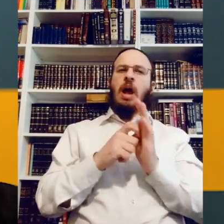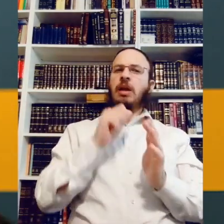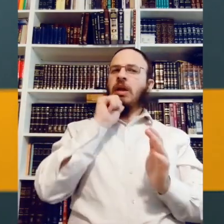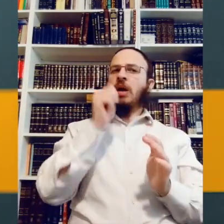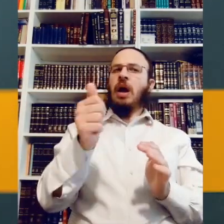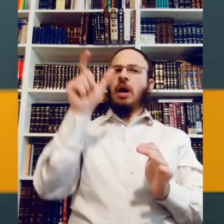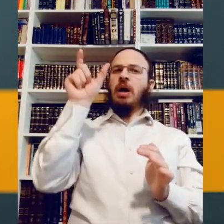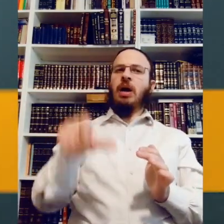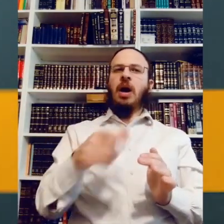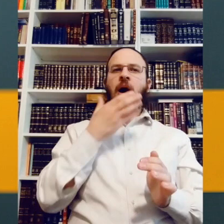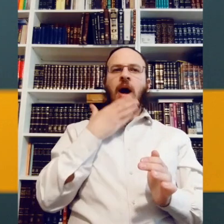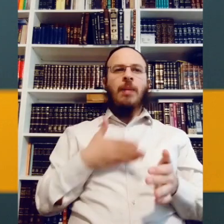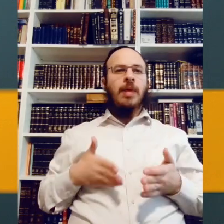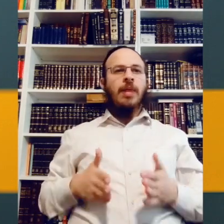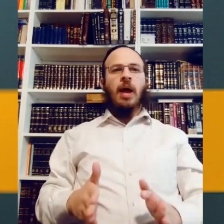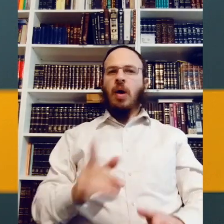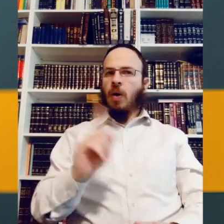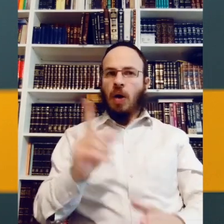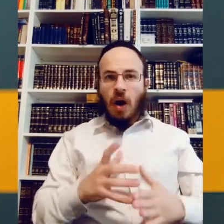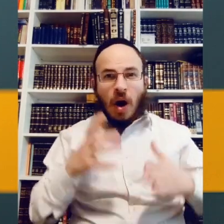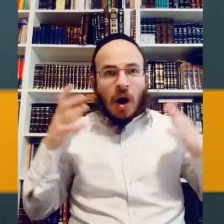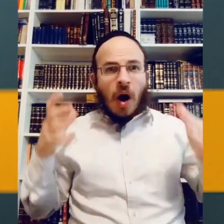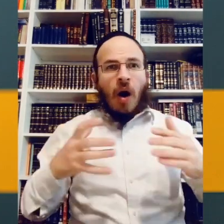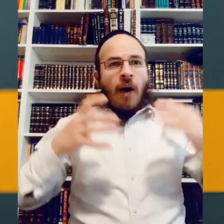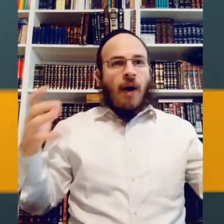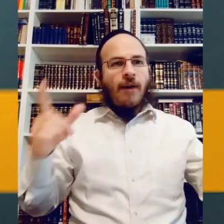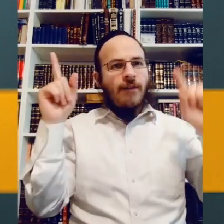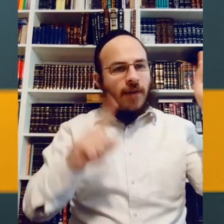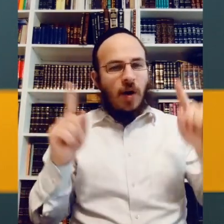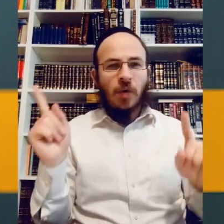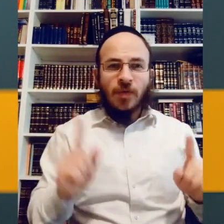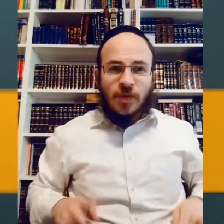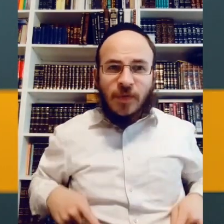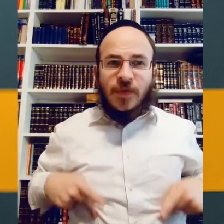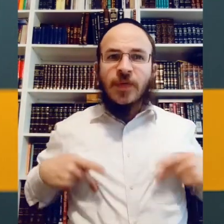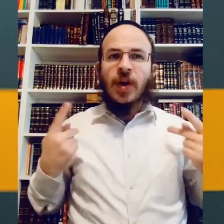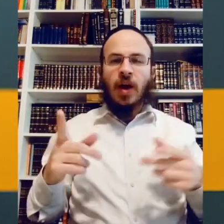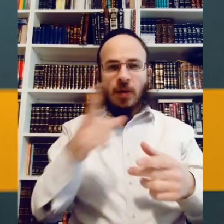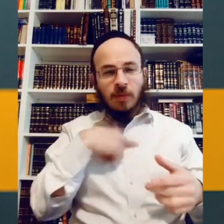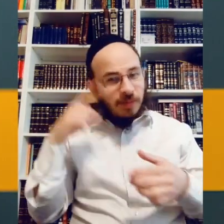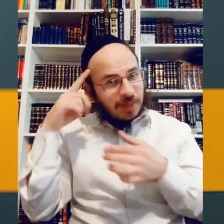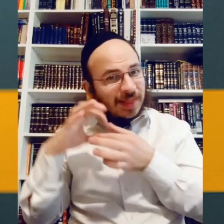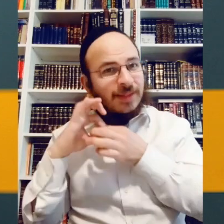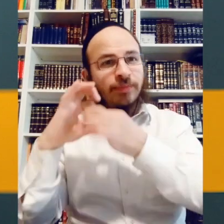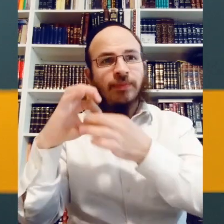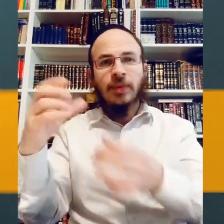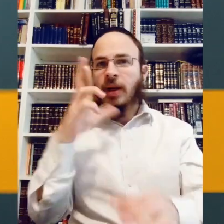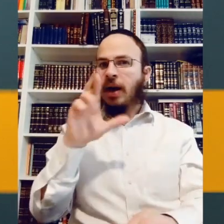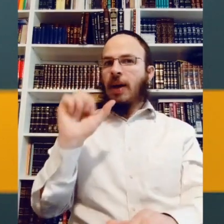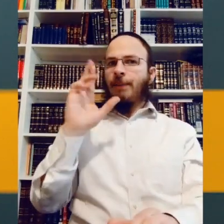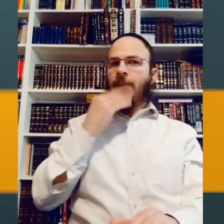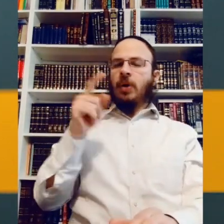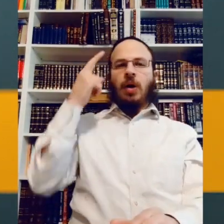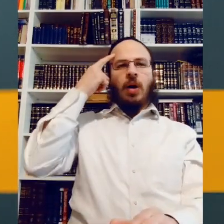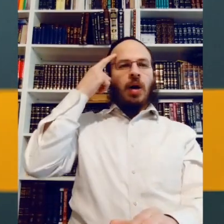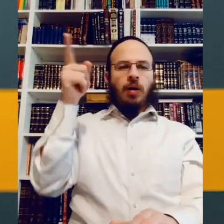appartenances. Eh bien ici, le 11 Nissan n'est donc pas une fête de quelqu'un d'autre, d'une certaine manière. C'est notre fête et nous